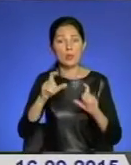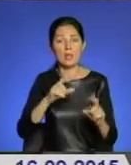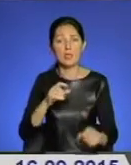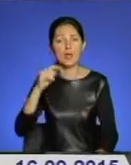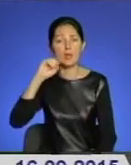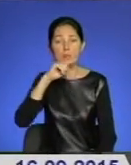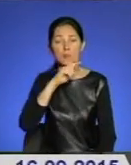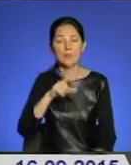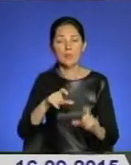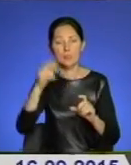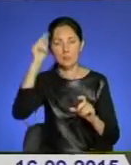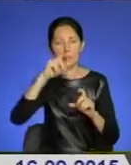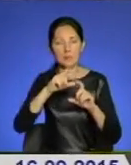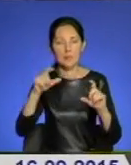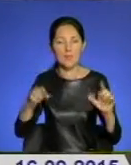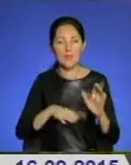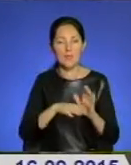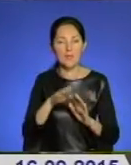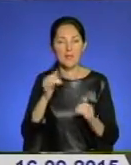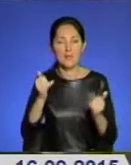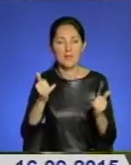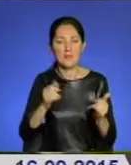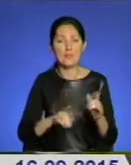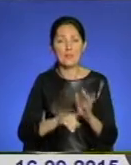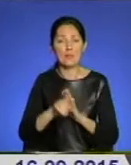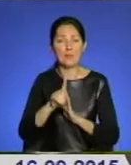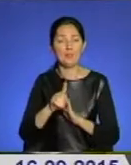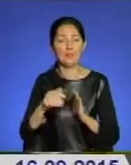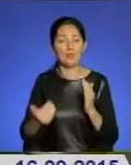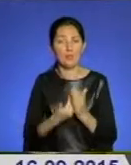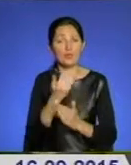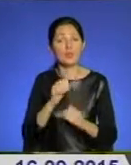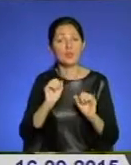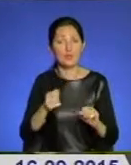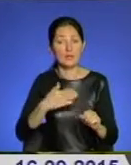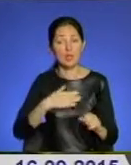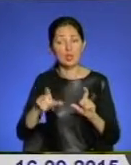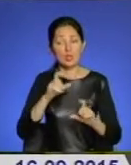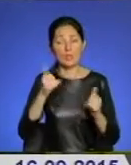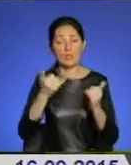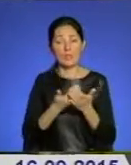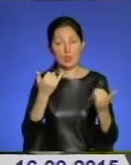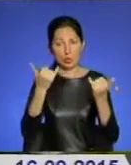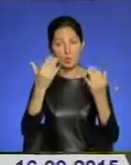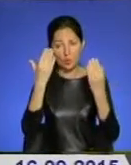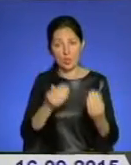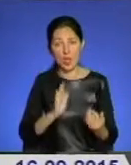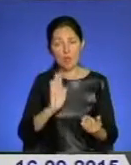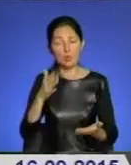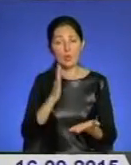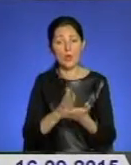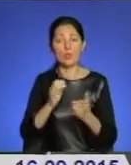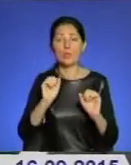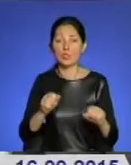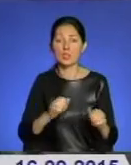нові можливості для наших студентів щодо мобільності. Наші студенти від сьогоднішнього дня будуть мати можливість продовжити навчання в провідних норвезьких